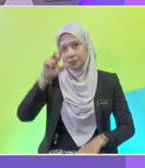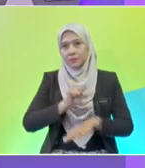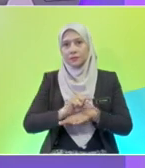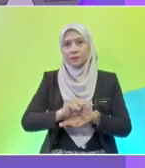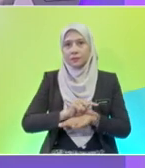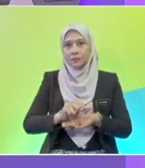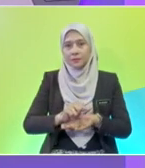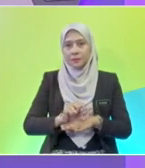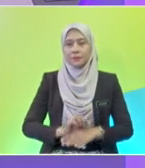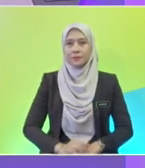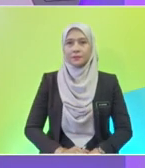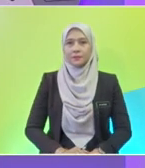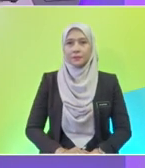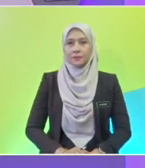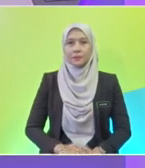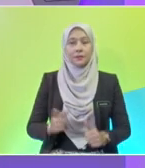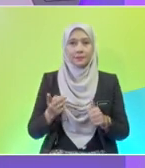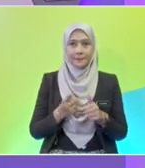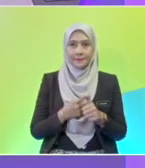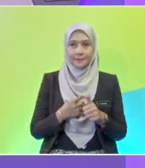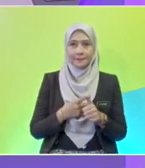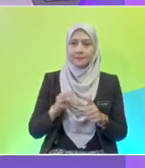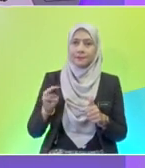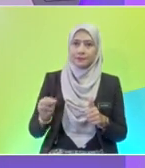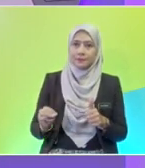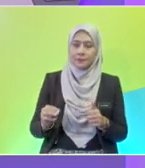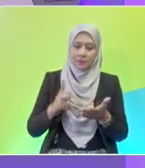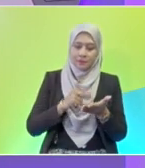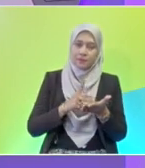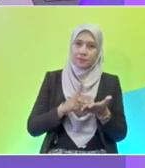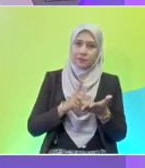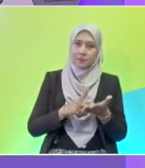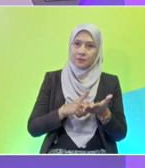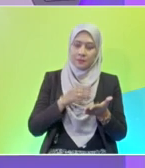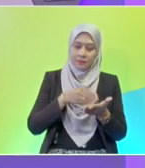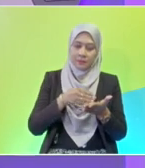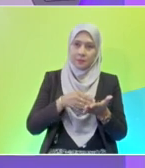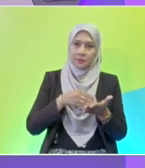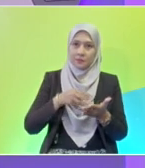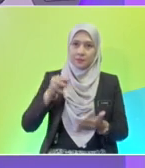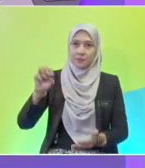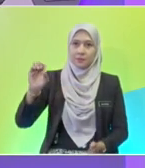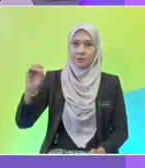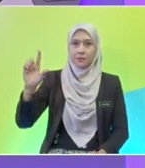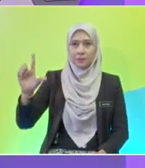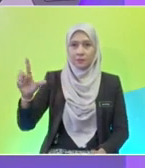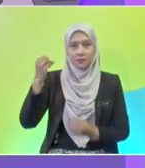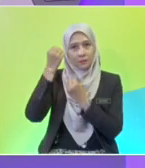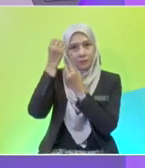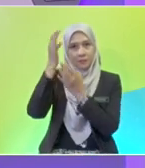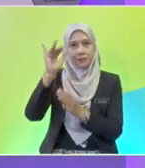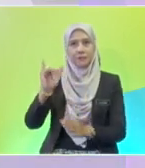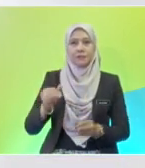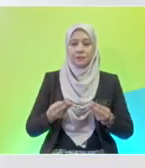sistematik Oke langkah pertama murid-murid mengirim bilangal maklumat yang diberi ya